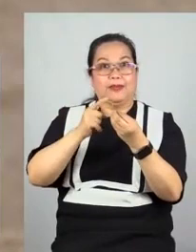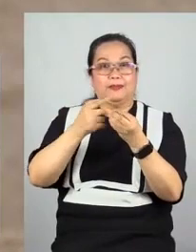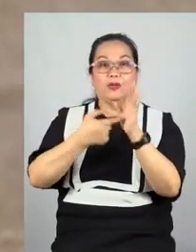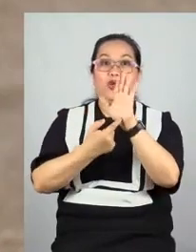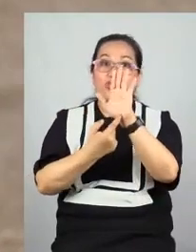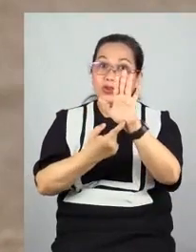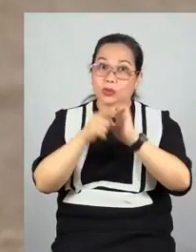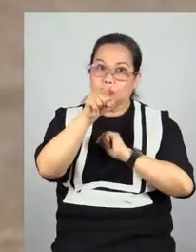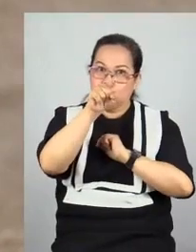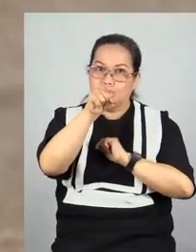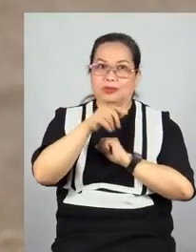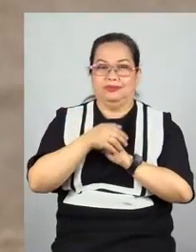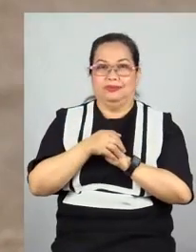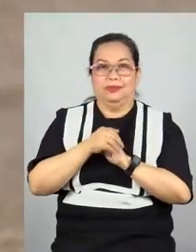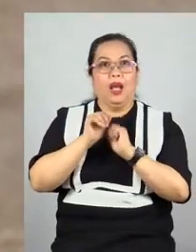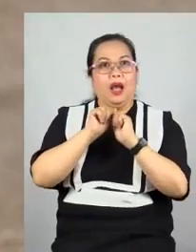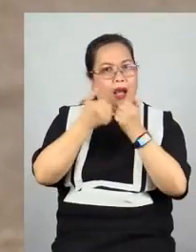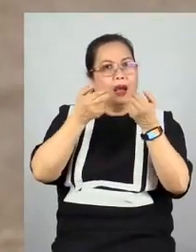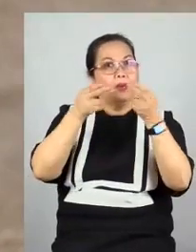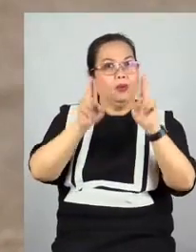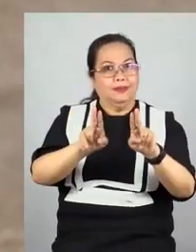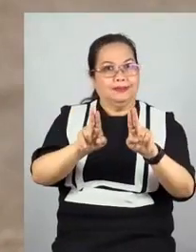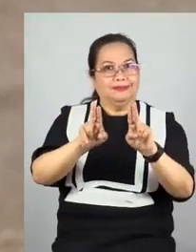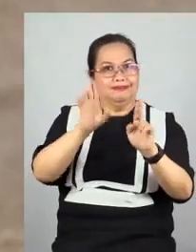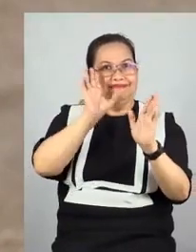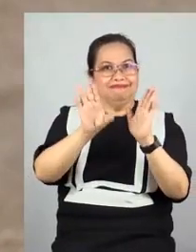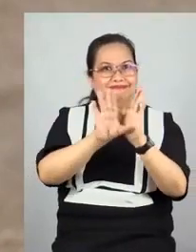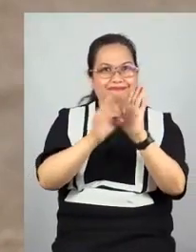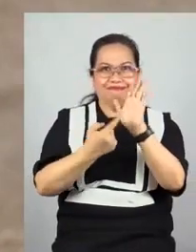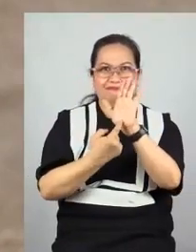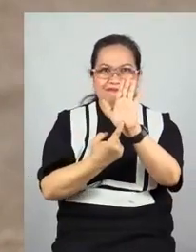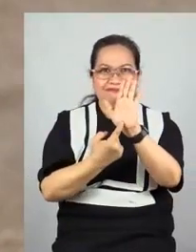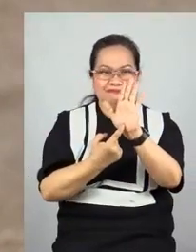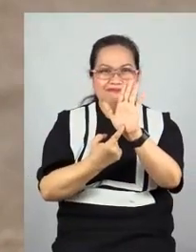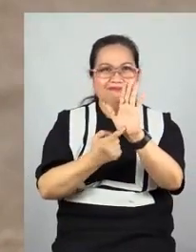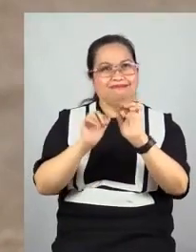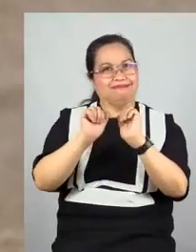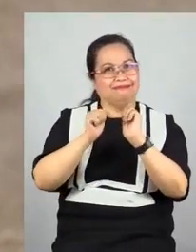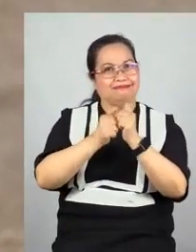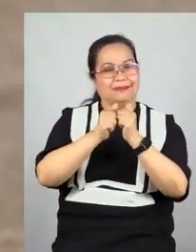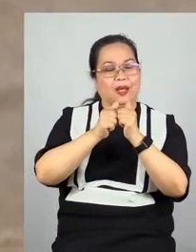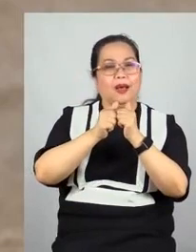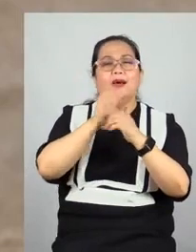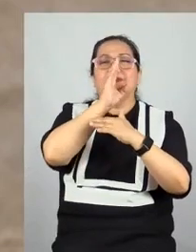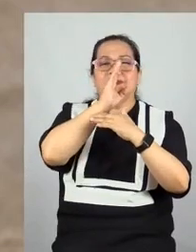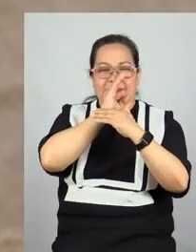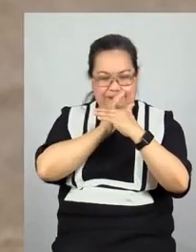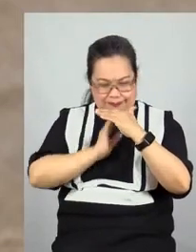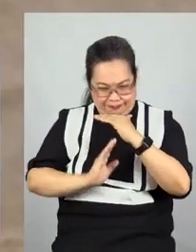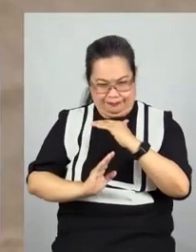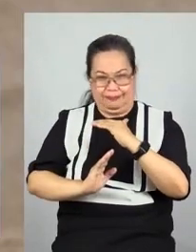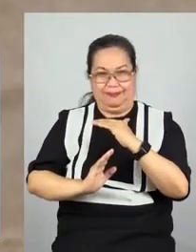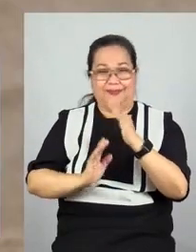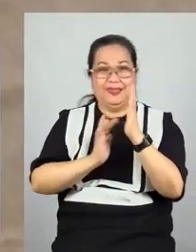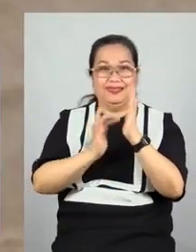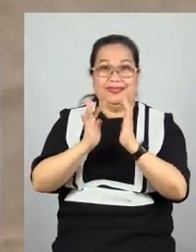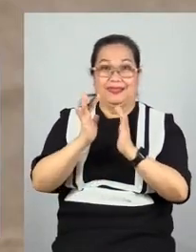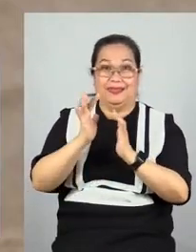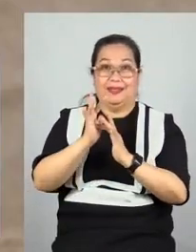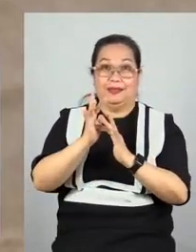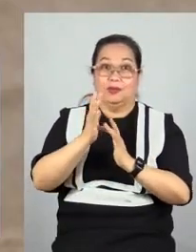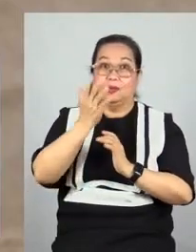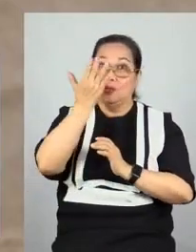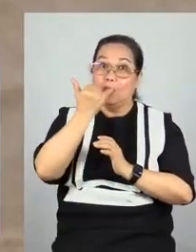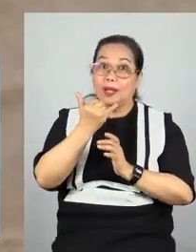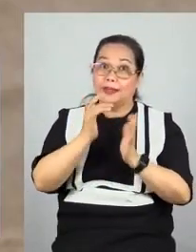naglalarawan ng isang ganap na litrato ng pagpapakumbaba. Ang